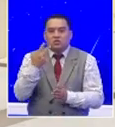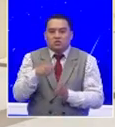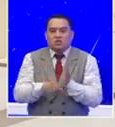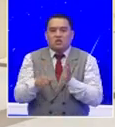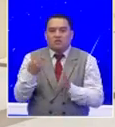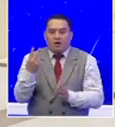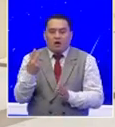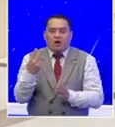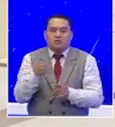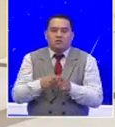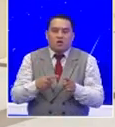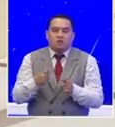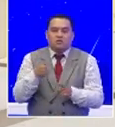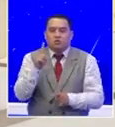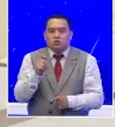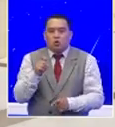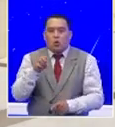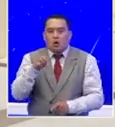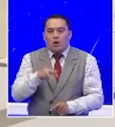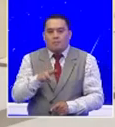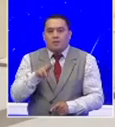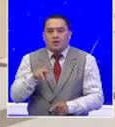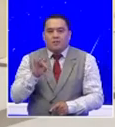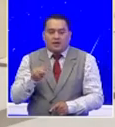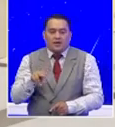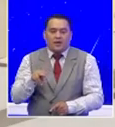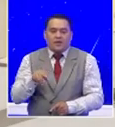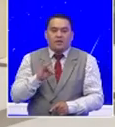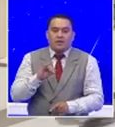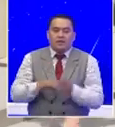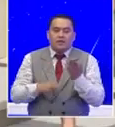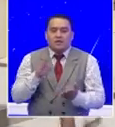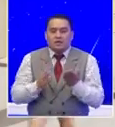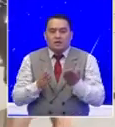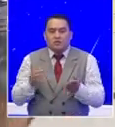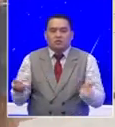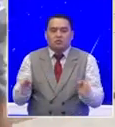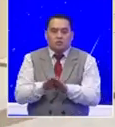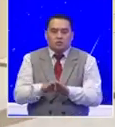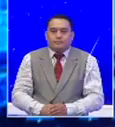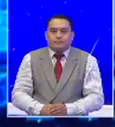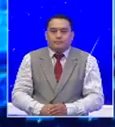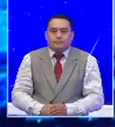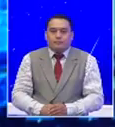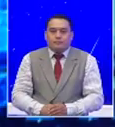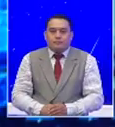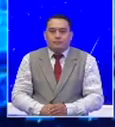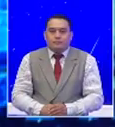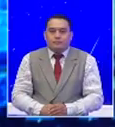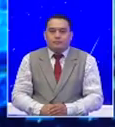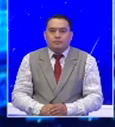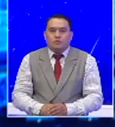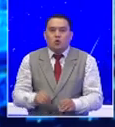3, до 100 месячных расчетных показателей, либо при остановлении до 3 месяцев. В связи